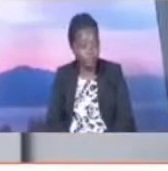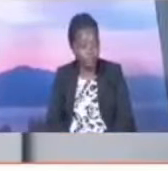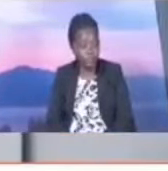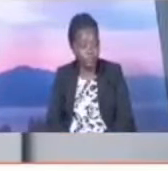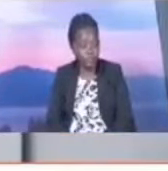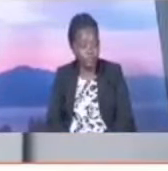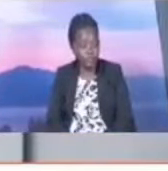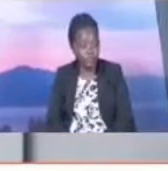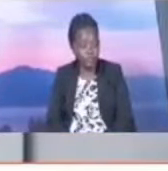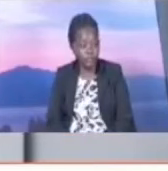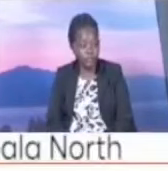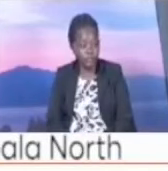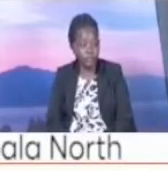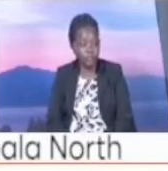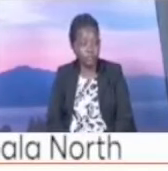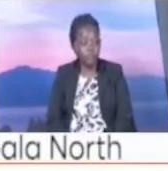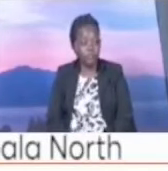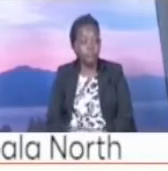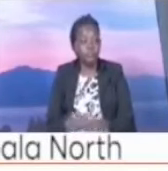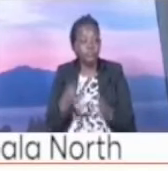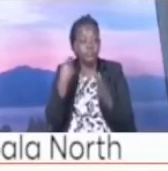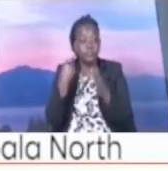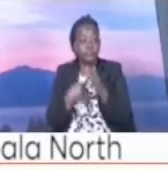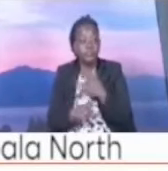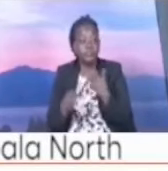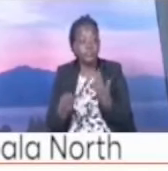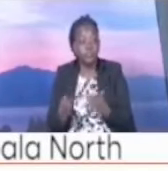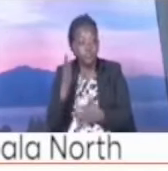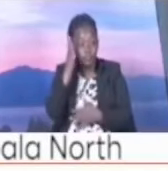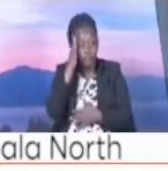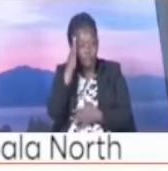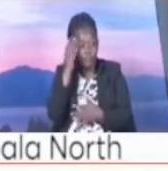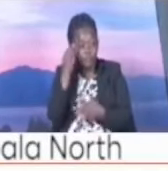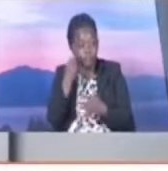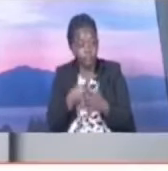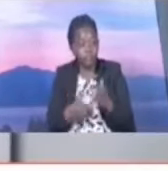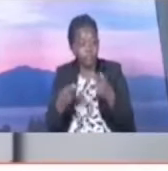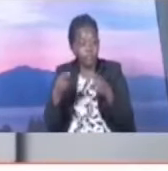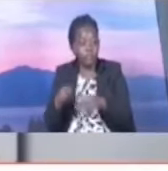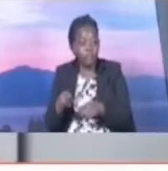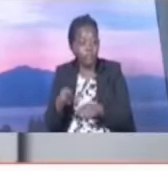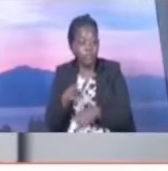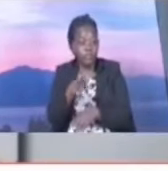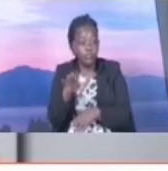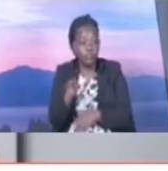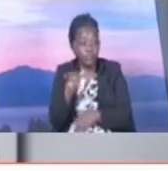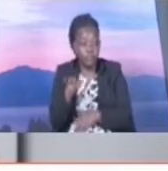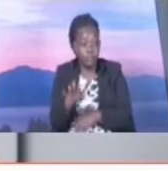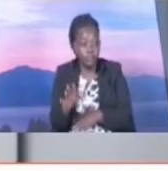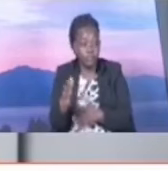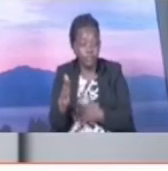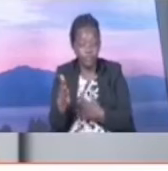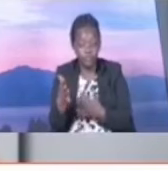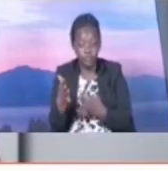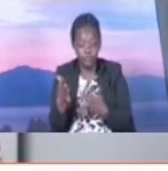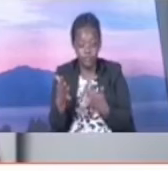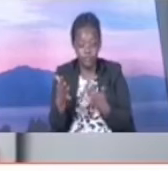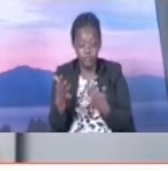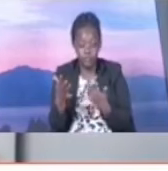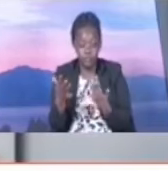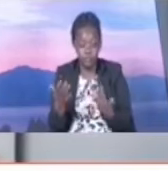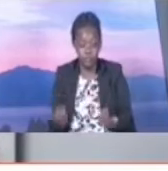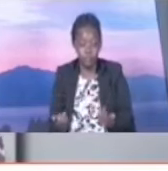tusse netutegeera nti netumanya ebifuniro bye bagendamu bye bakukoleramu bye basula